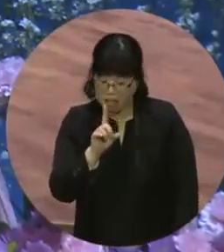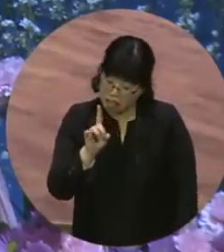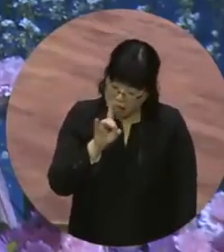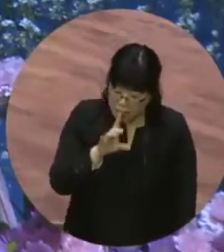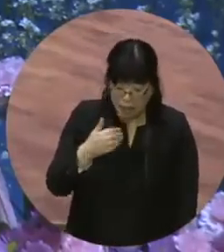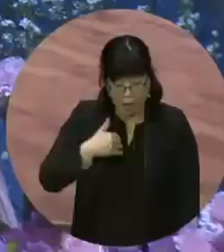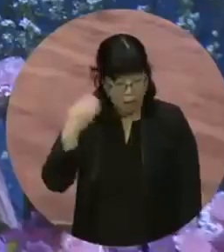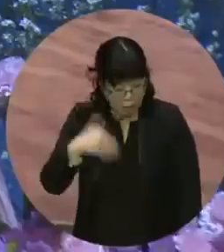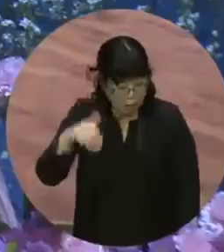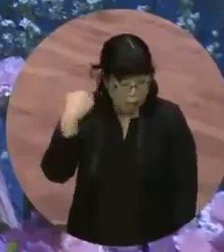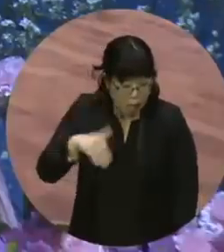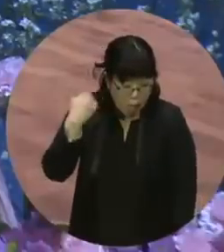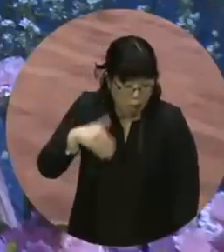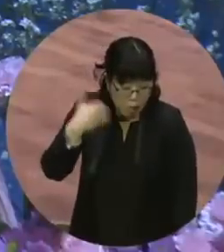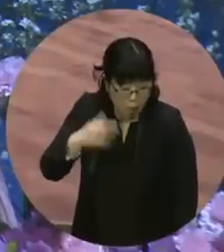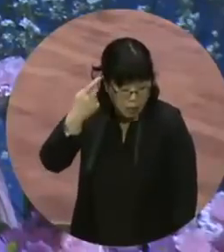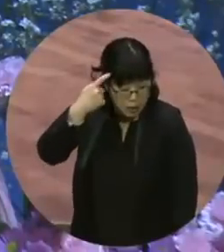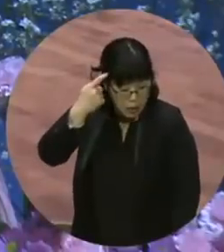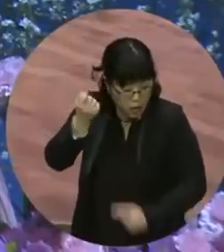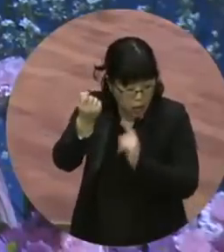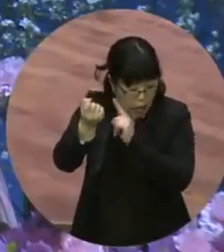불가능하지만 하나님은 가능하다니까요.